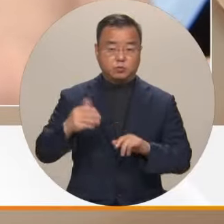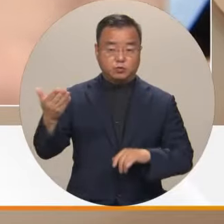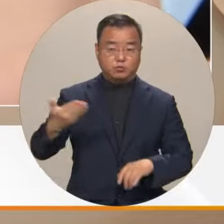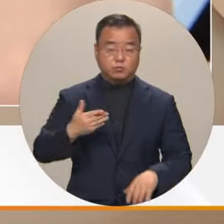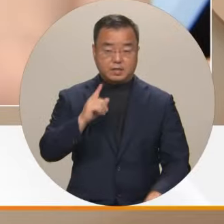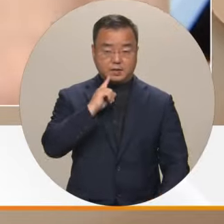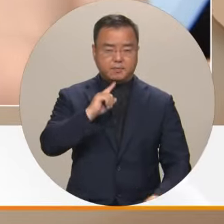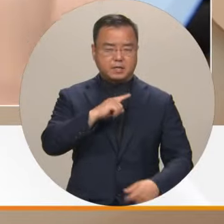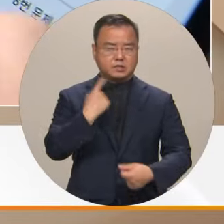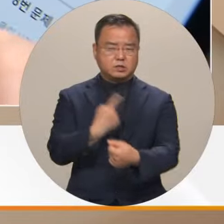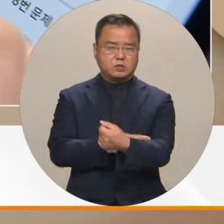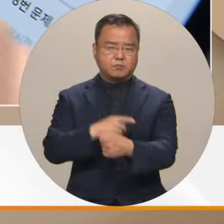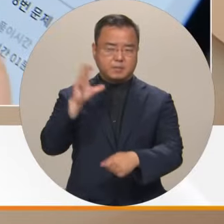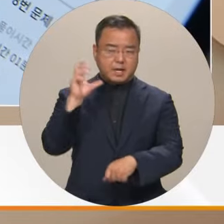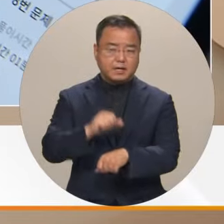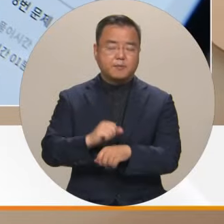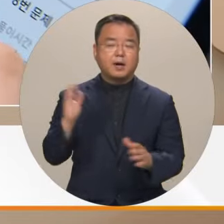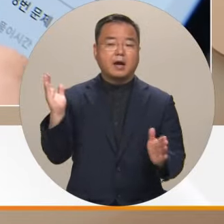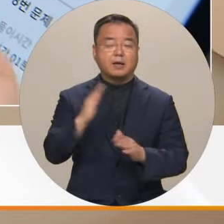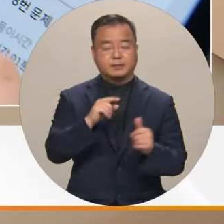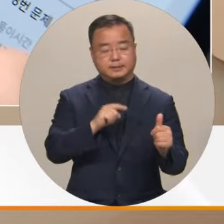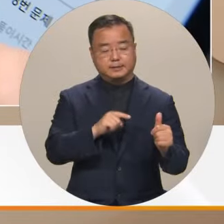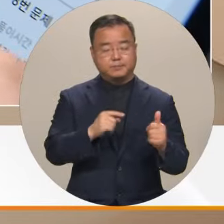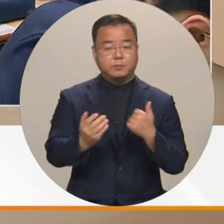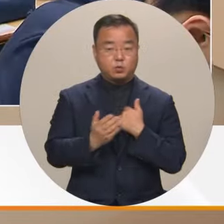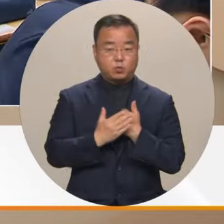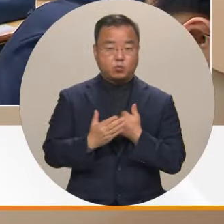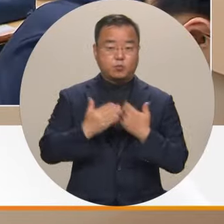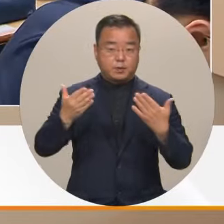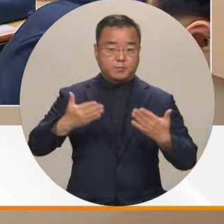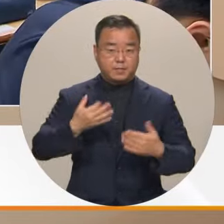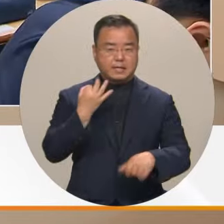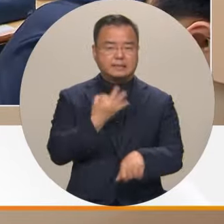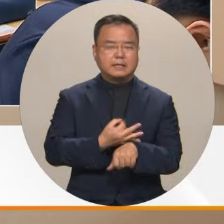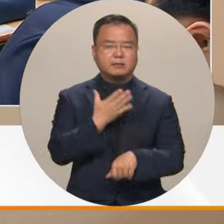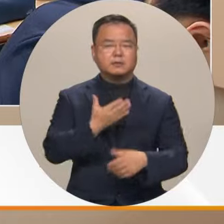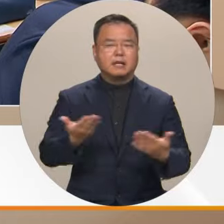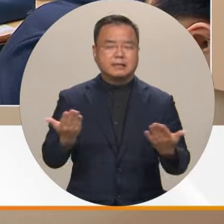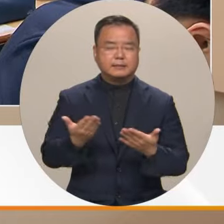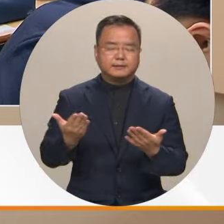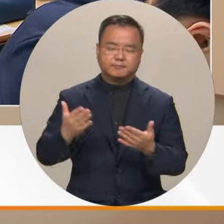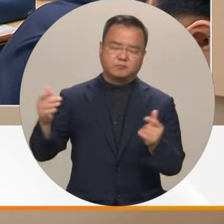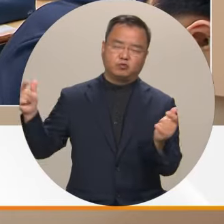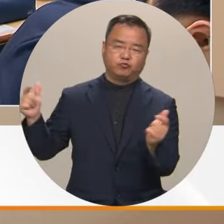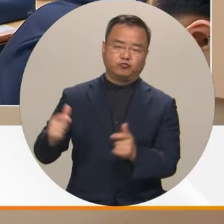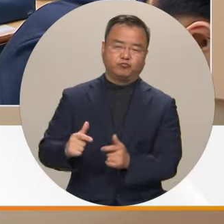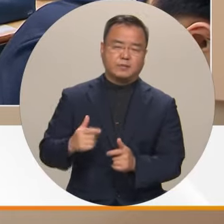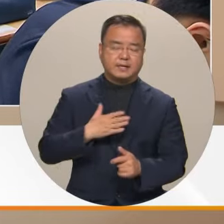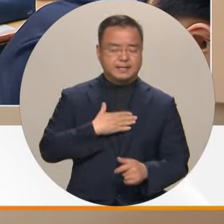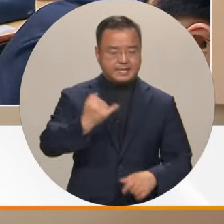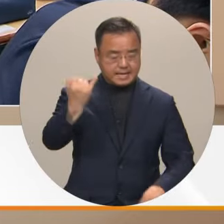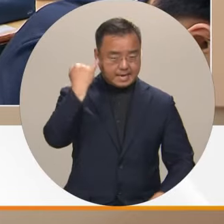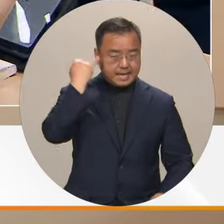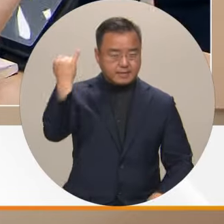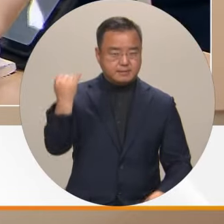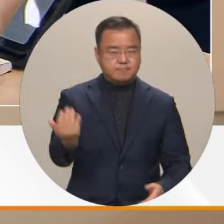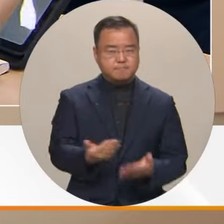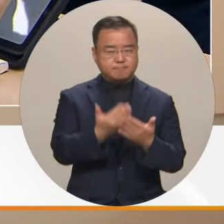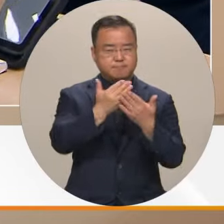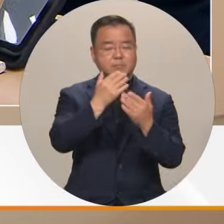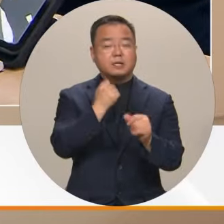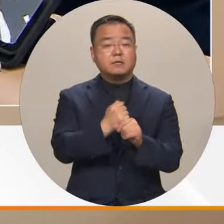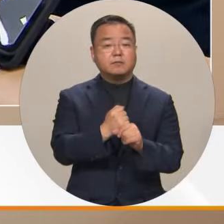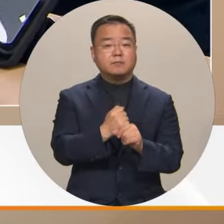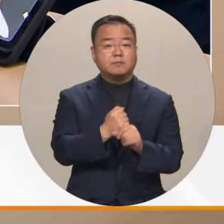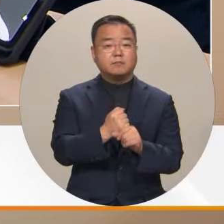능력이 뛰어난 학생들 경우에는 그 도움을 받아서 단순 작업은 줄이고 정말 자기 아이디어를 발전시키면서